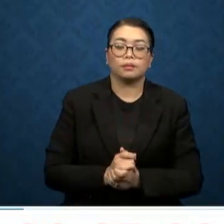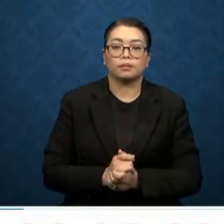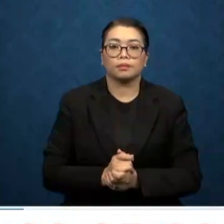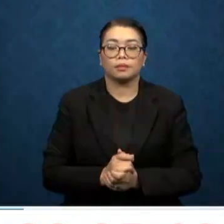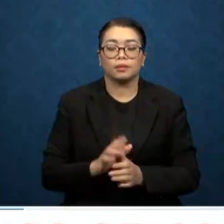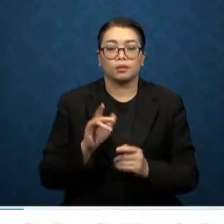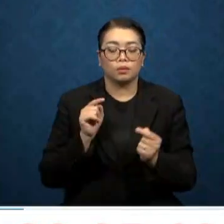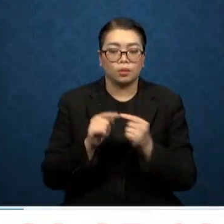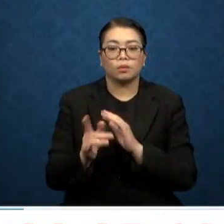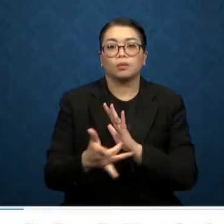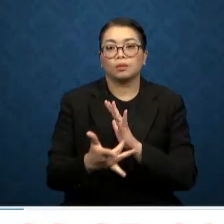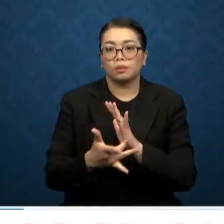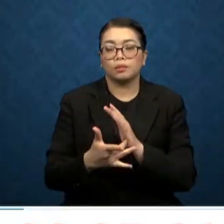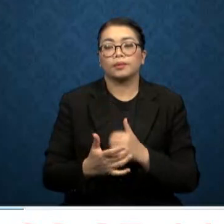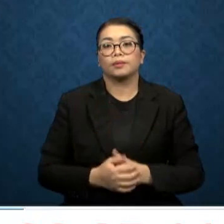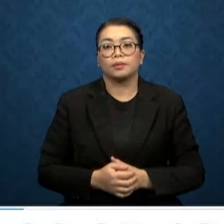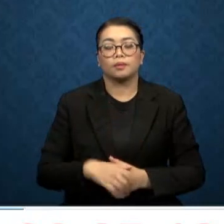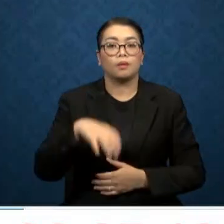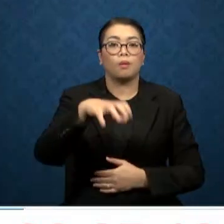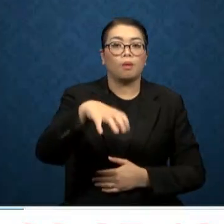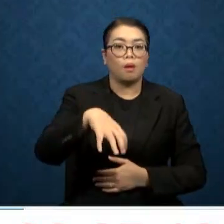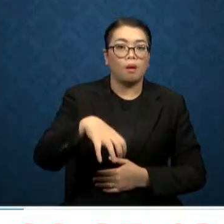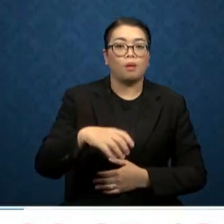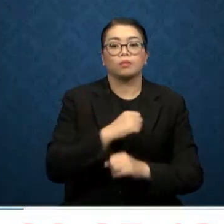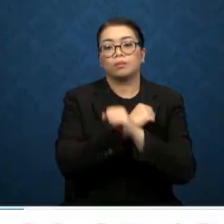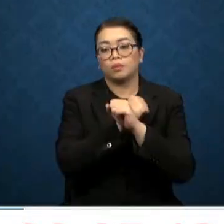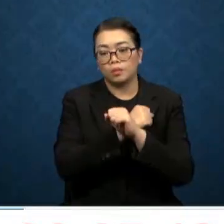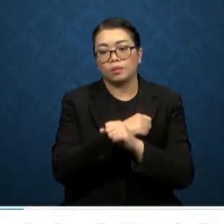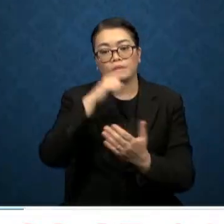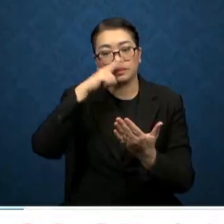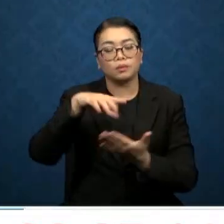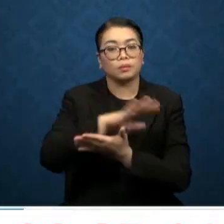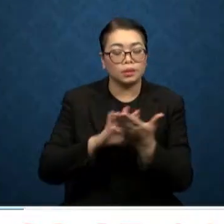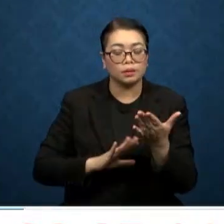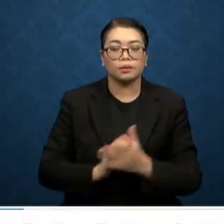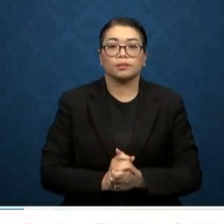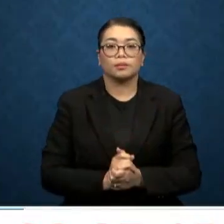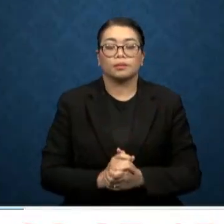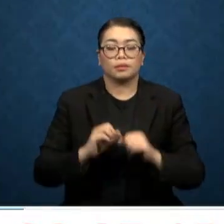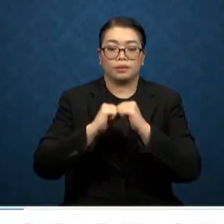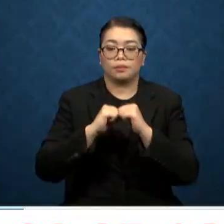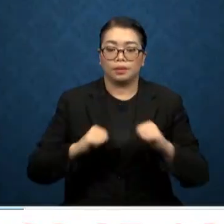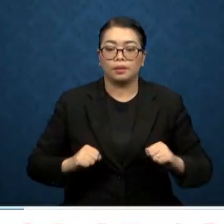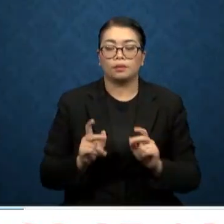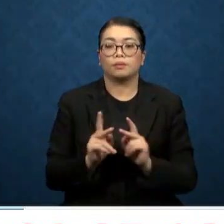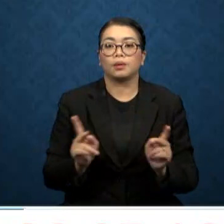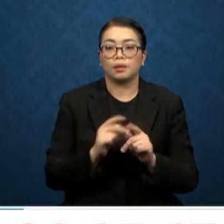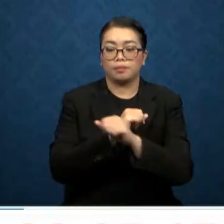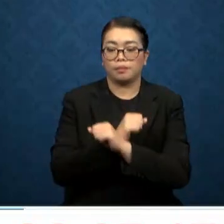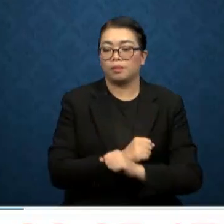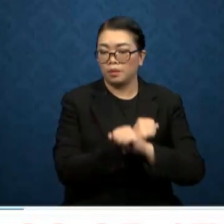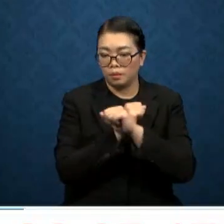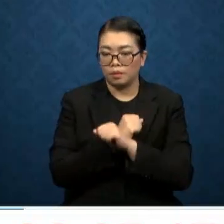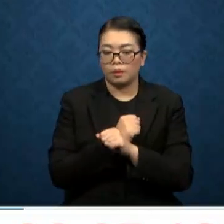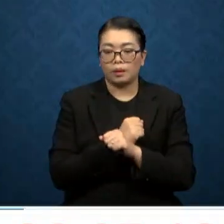ทางเทคโนโลยีองค์กรต่อต้านคอร์รัปชั่นประเทศไทยสำนักงานคณะกรรมการป้องกันและปราบ